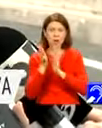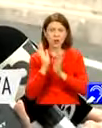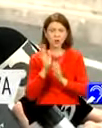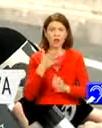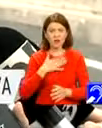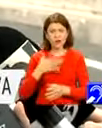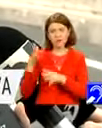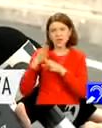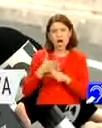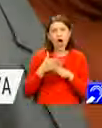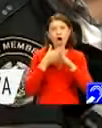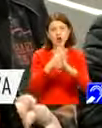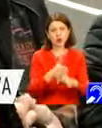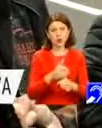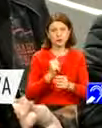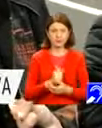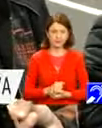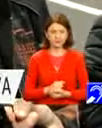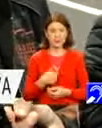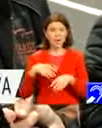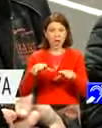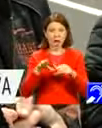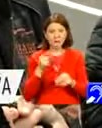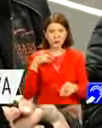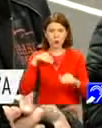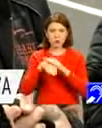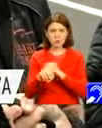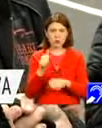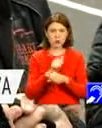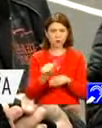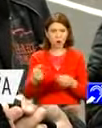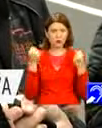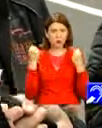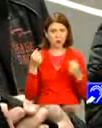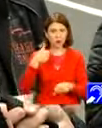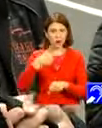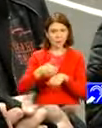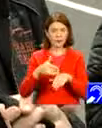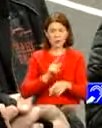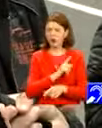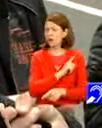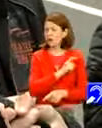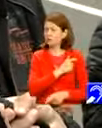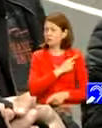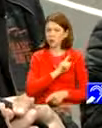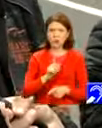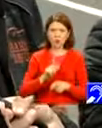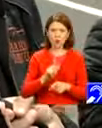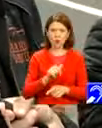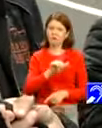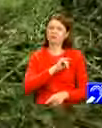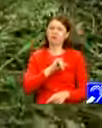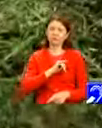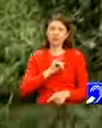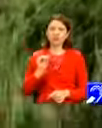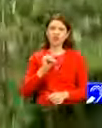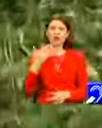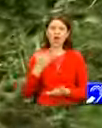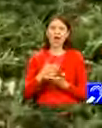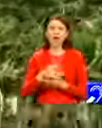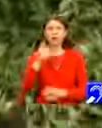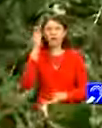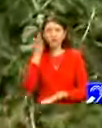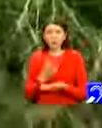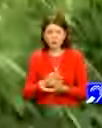să venim în ajutorul instituțiilor. Am primit un mesaj foarte puternic de la premier că sub nicio formă, indiferent cine a avut sau nu a avut